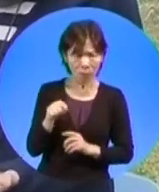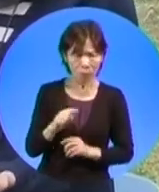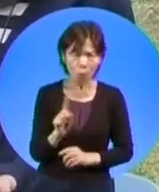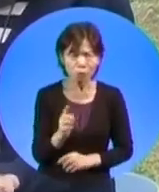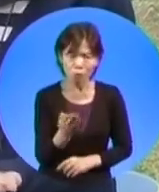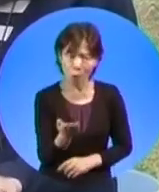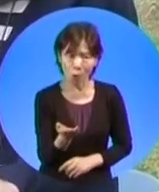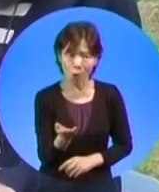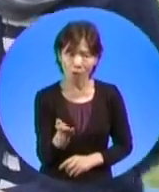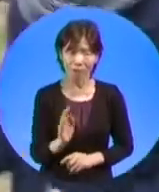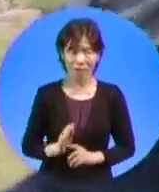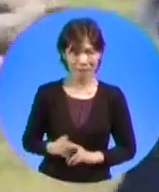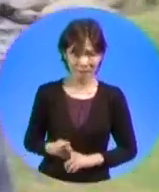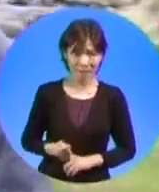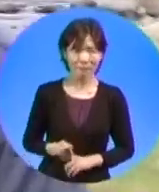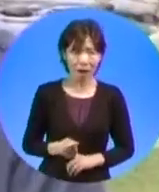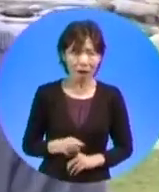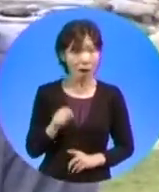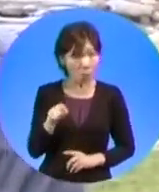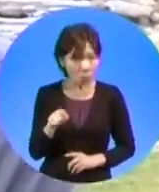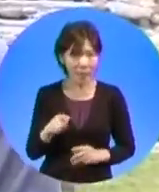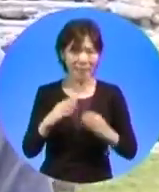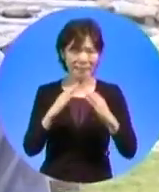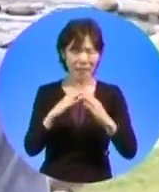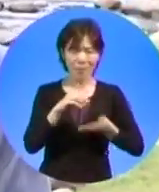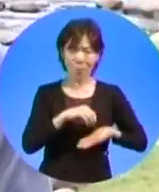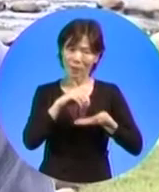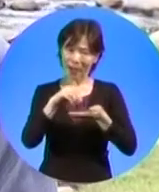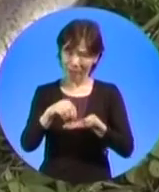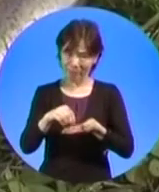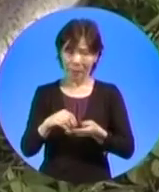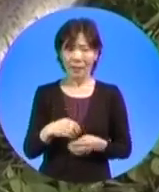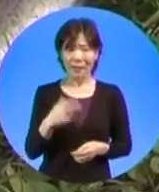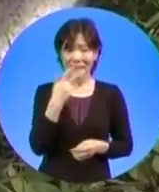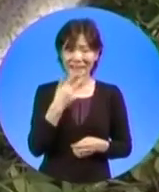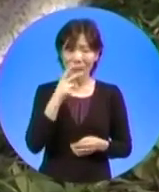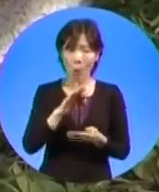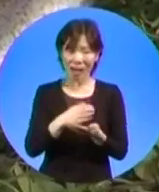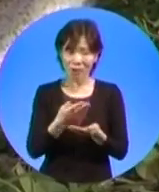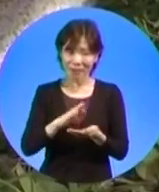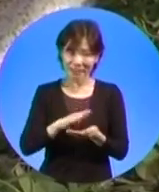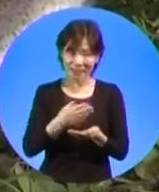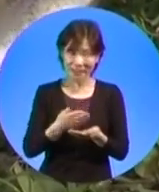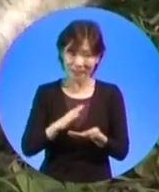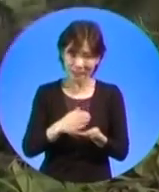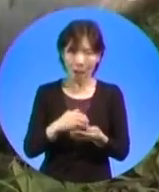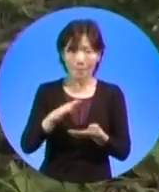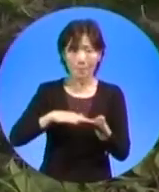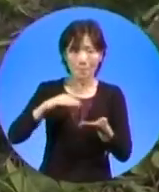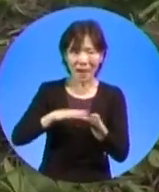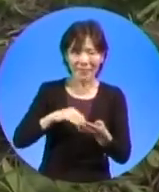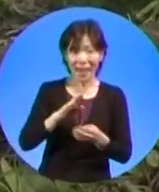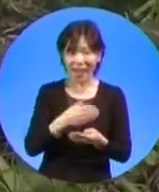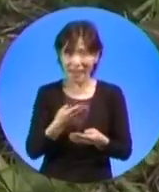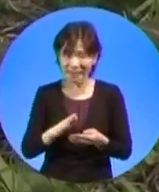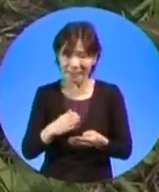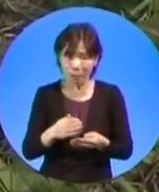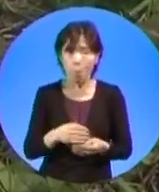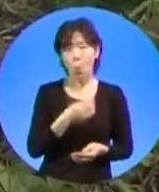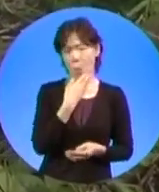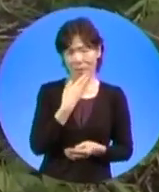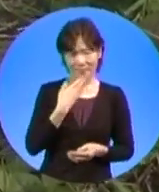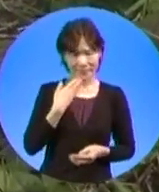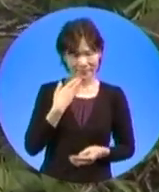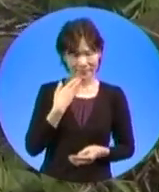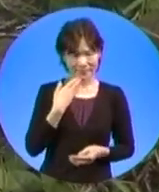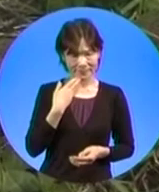は どうしたらいいんですか？ あのね、あれは持って帰って、はい、で塩焼き、塩してもうて、うん、で塩焼きにしても美味